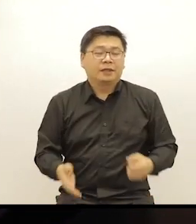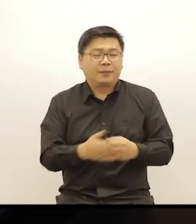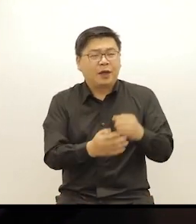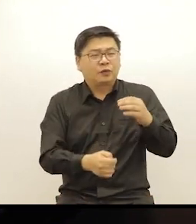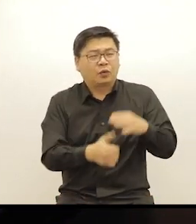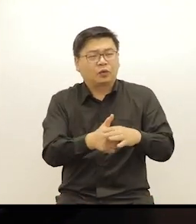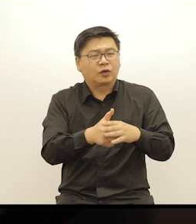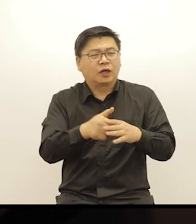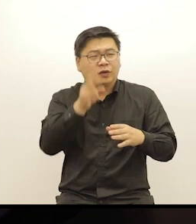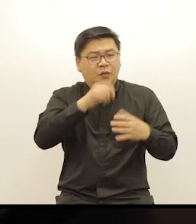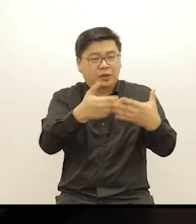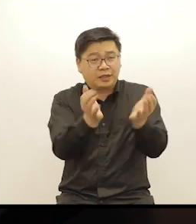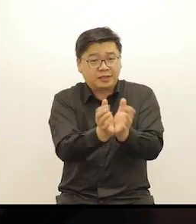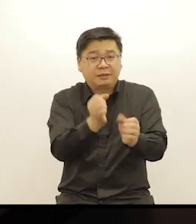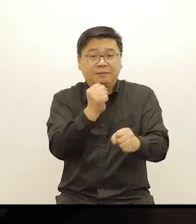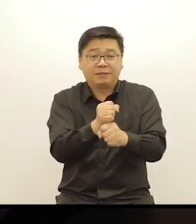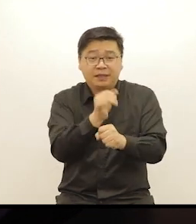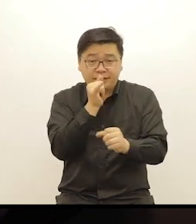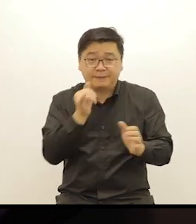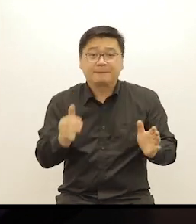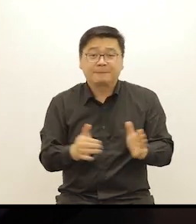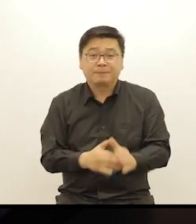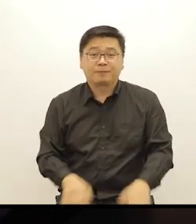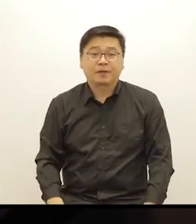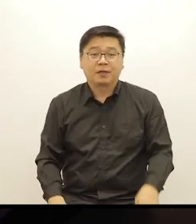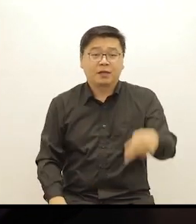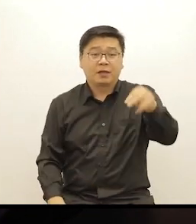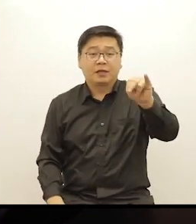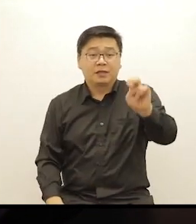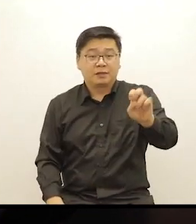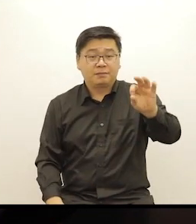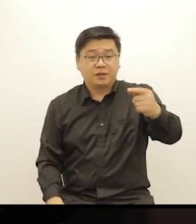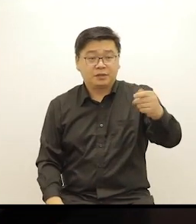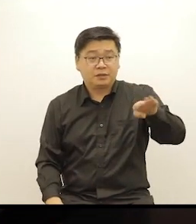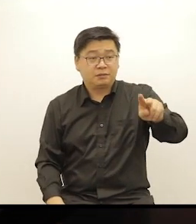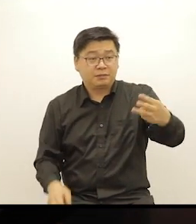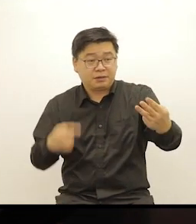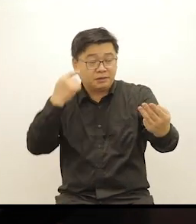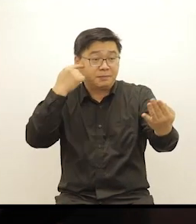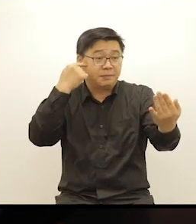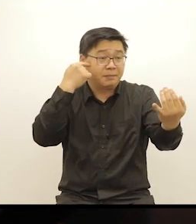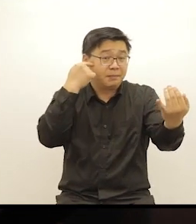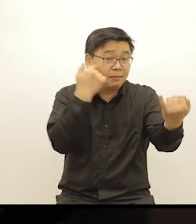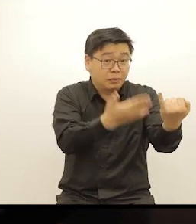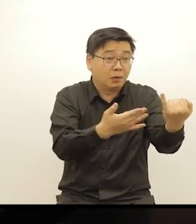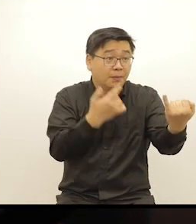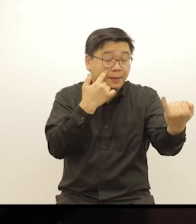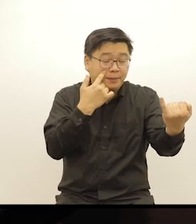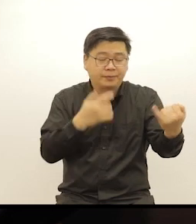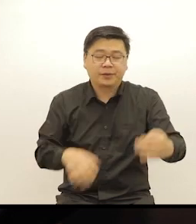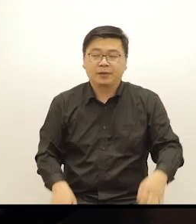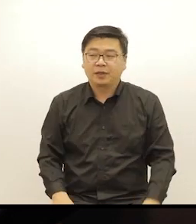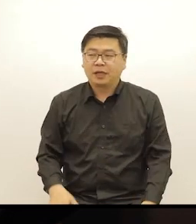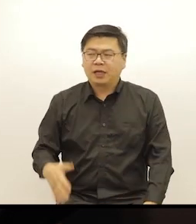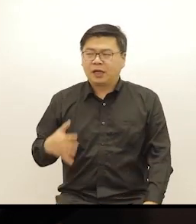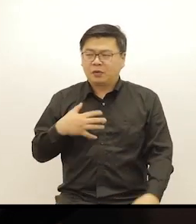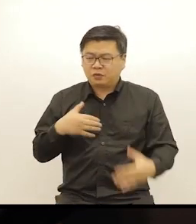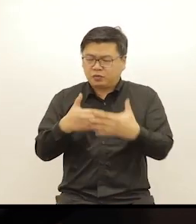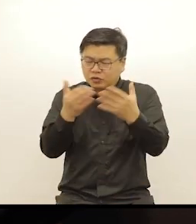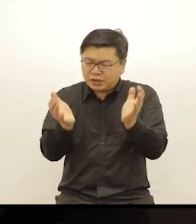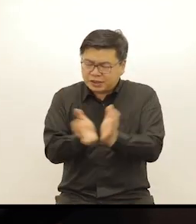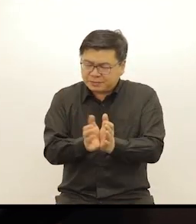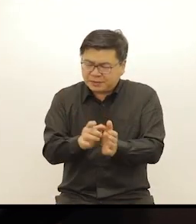앙상블이 만들어졌는데요. 심은별 씨한테 물어보니까 저희 팀에서 제일 먼저 신경 쓰는